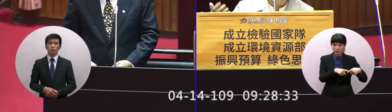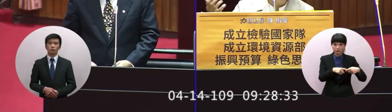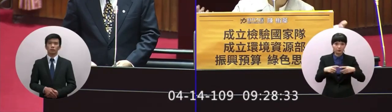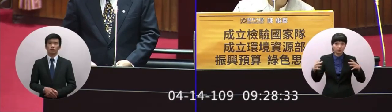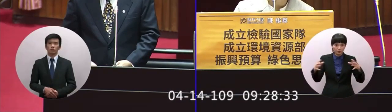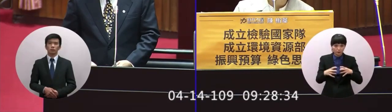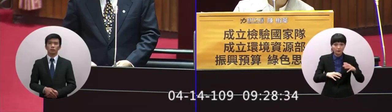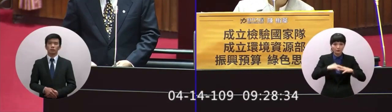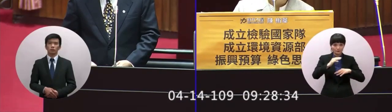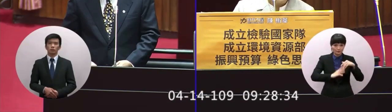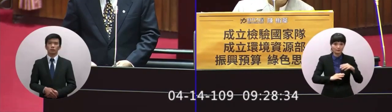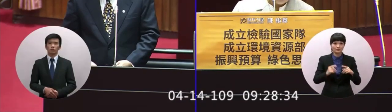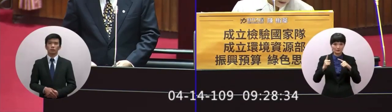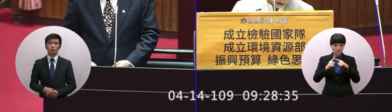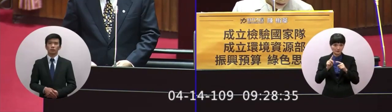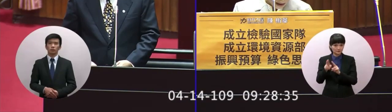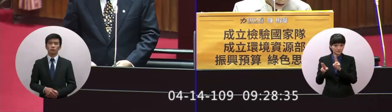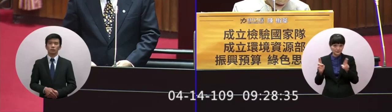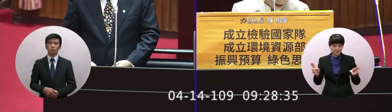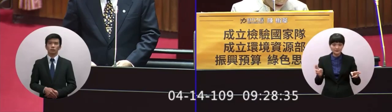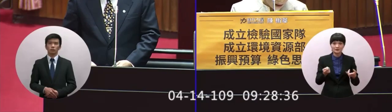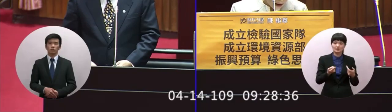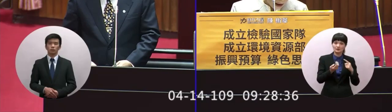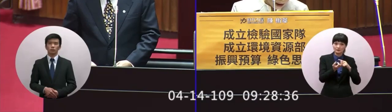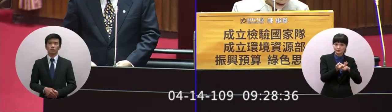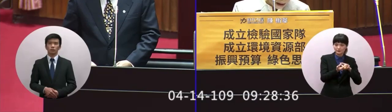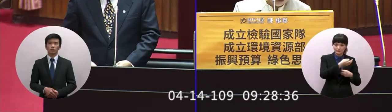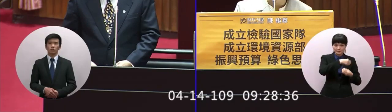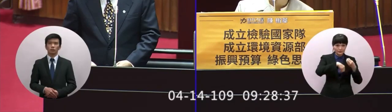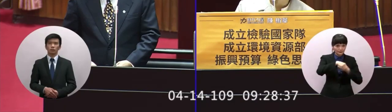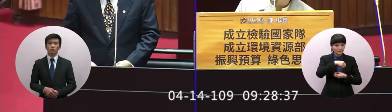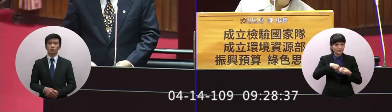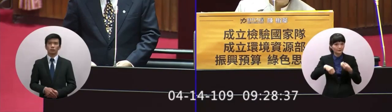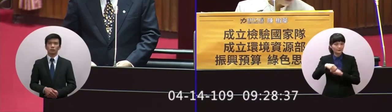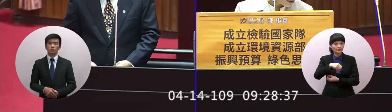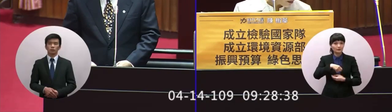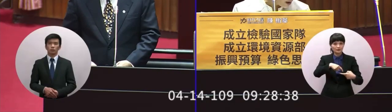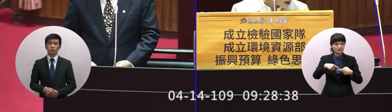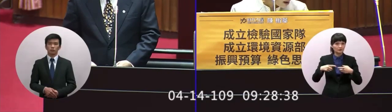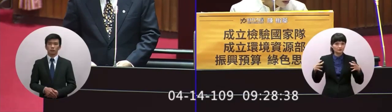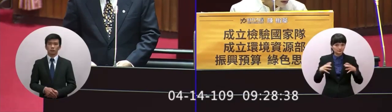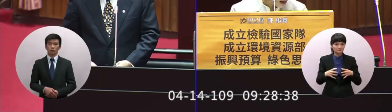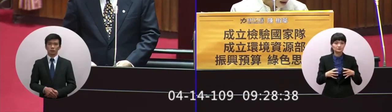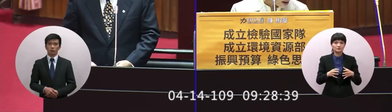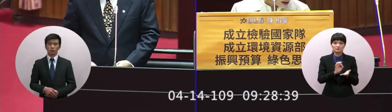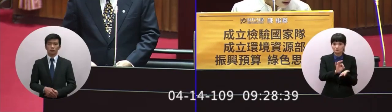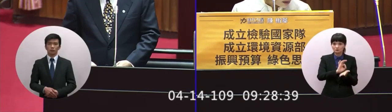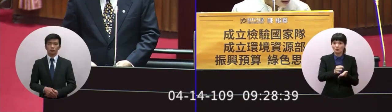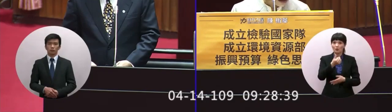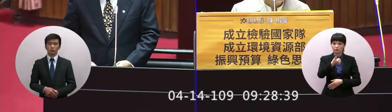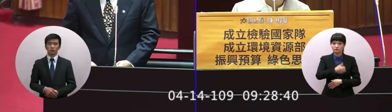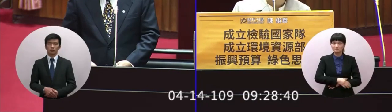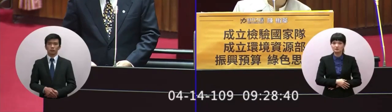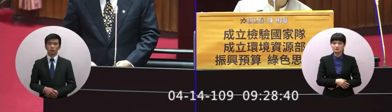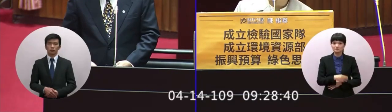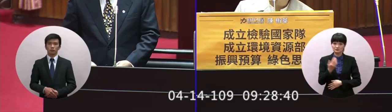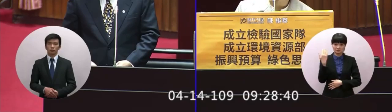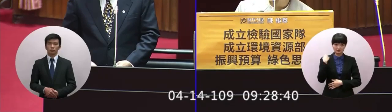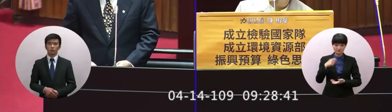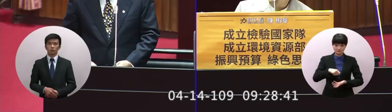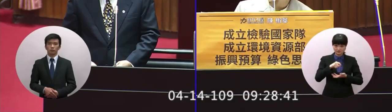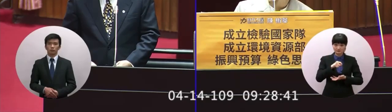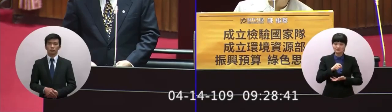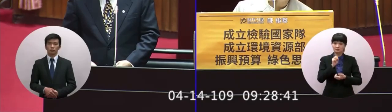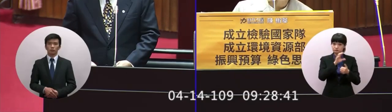分配分工。好像我之前跟您提到的这个所谓的水资源的这